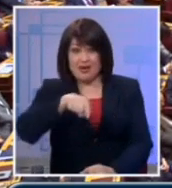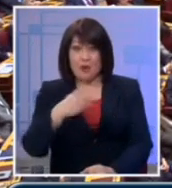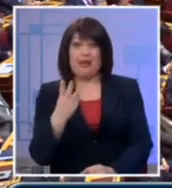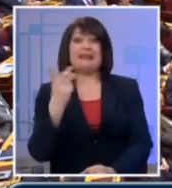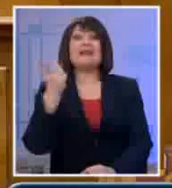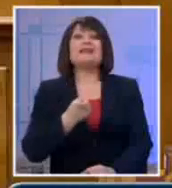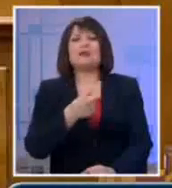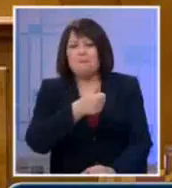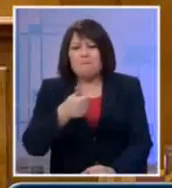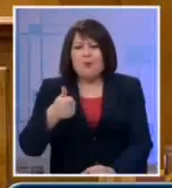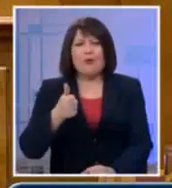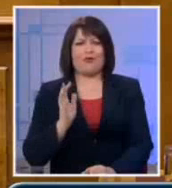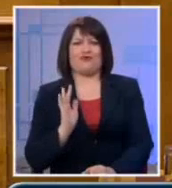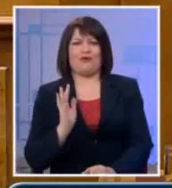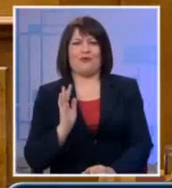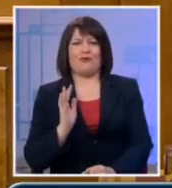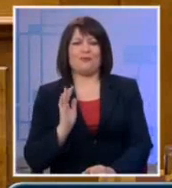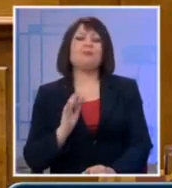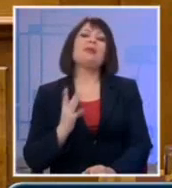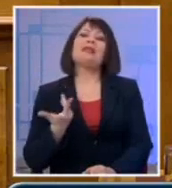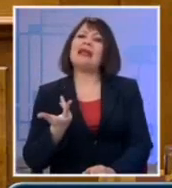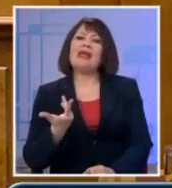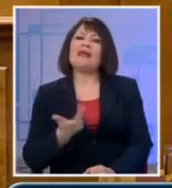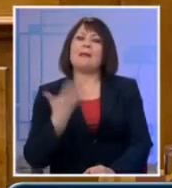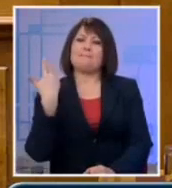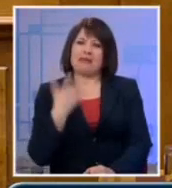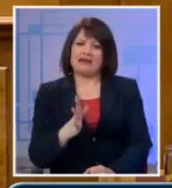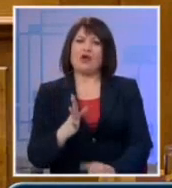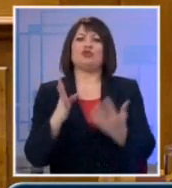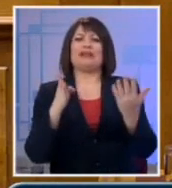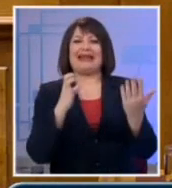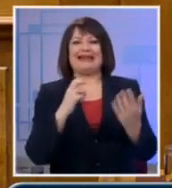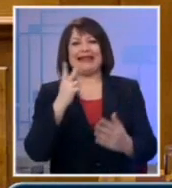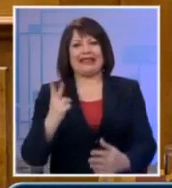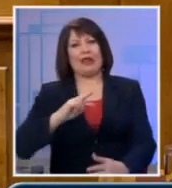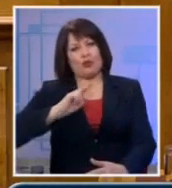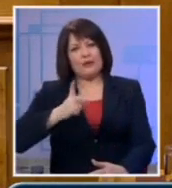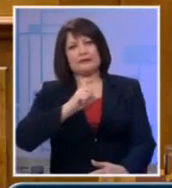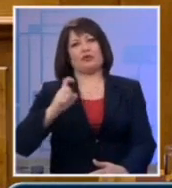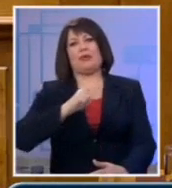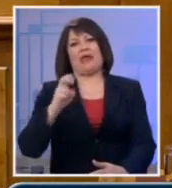0,3%, δηλαδή 592 δισεκατομμύρια ευρώ.